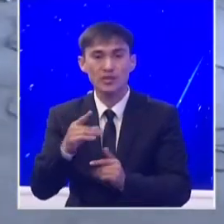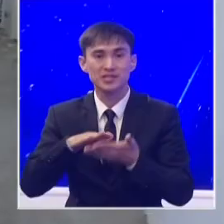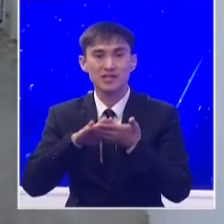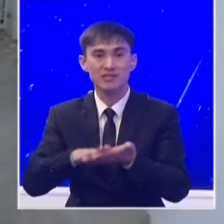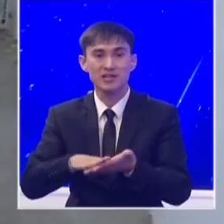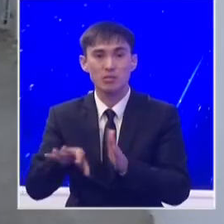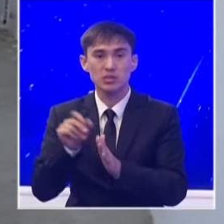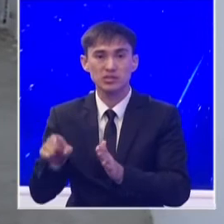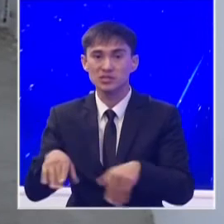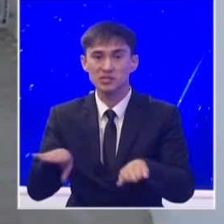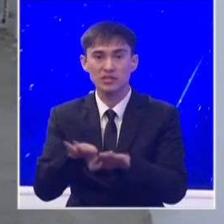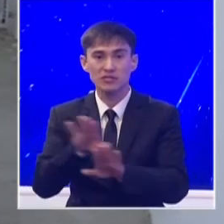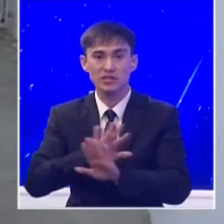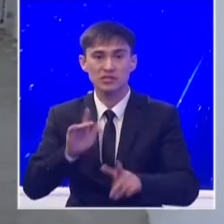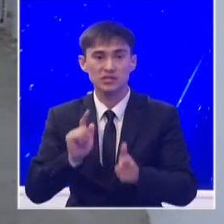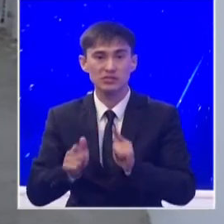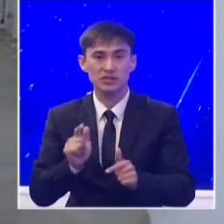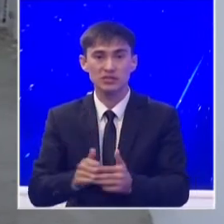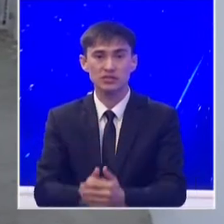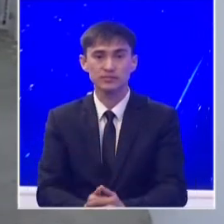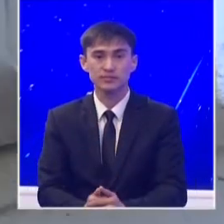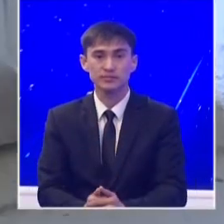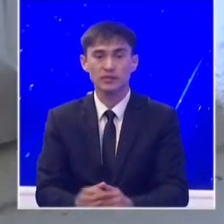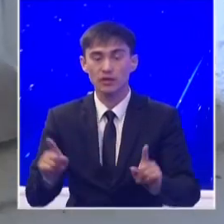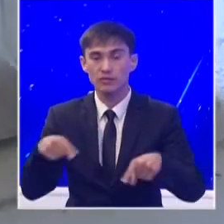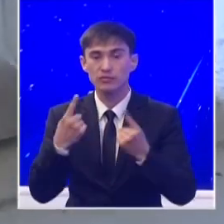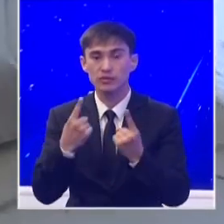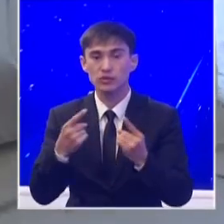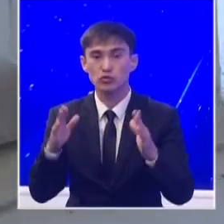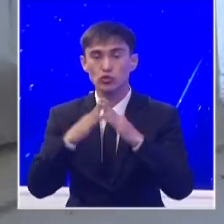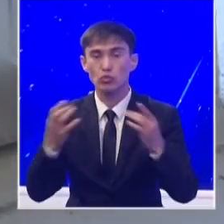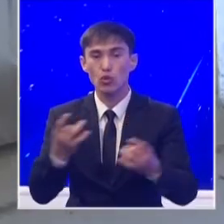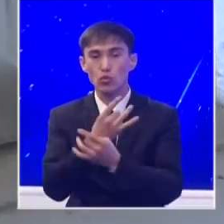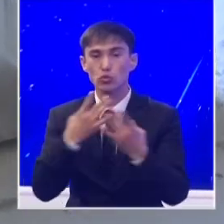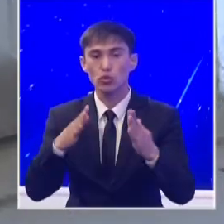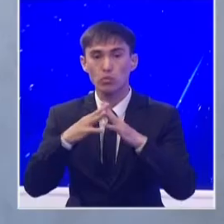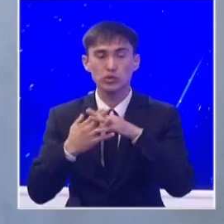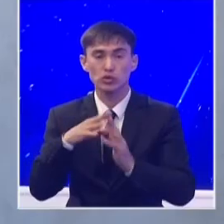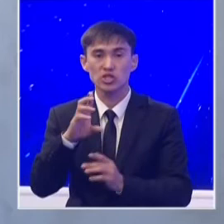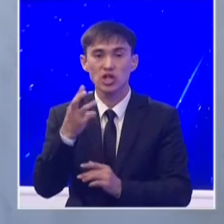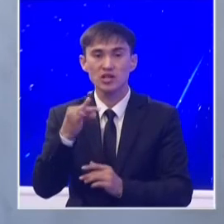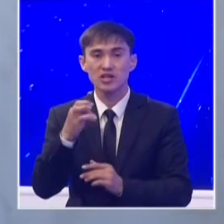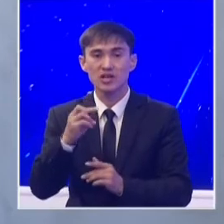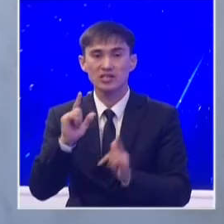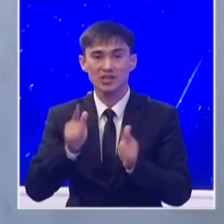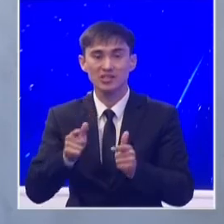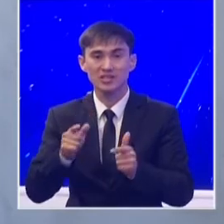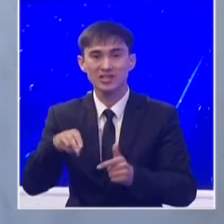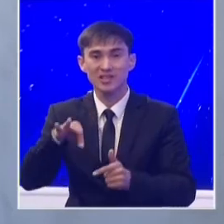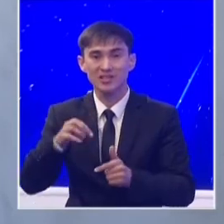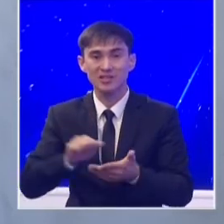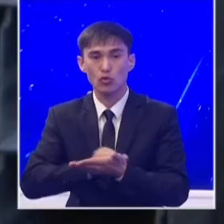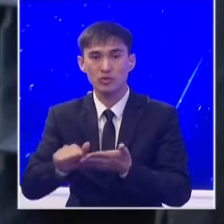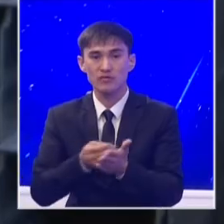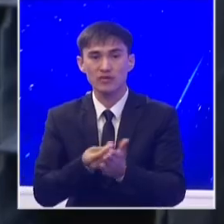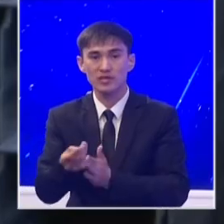мажилисмен а не соответствует действительности на возведение очага культуры в поселке шелк я согласна тендерной документации выделено